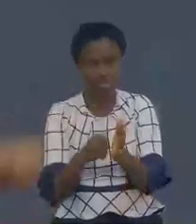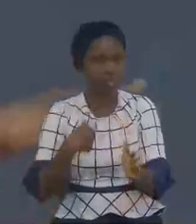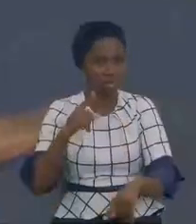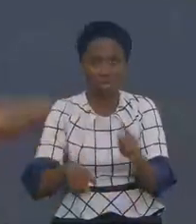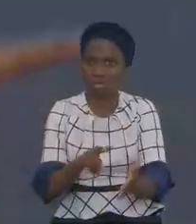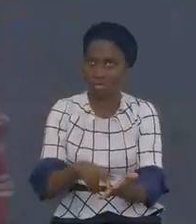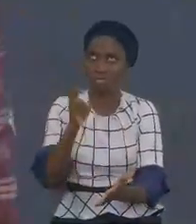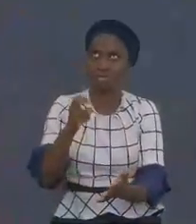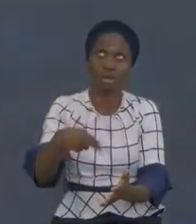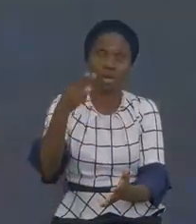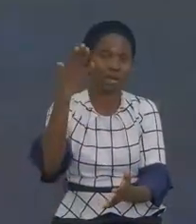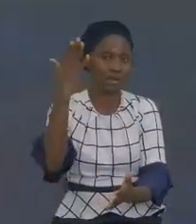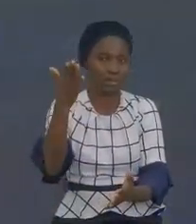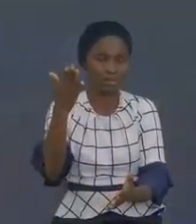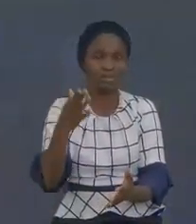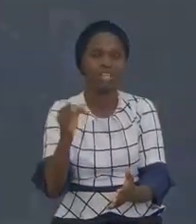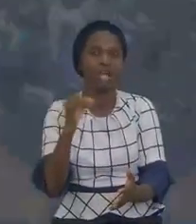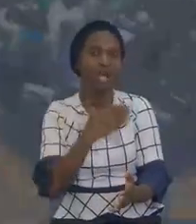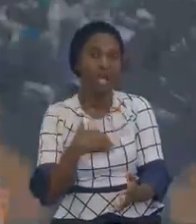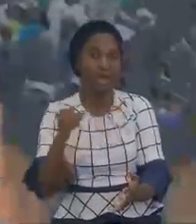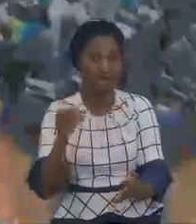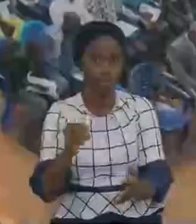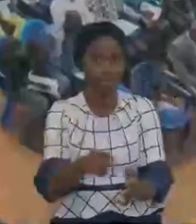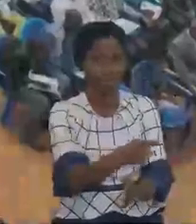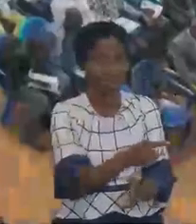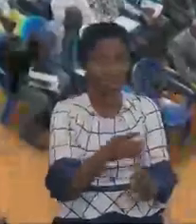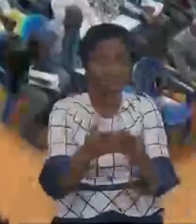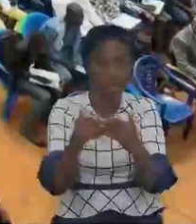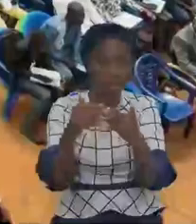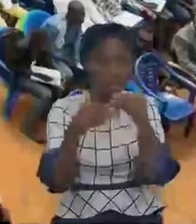Alors, ils ont prévu les escaliers.